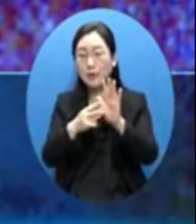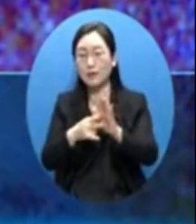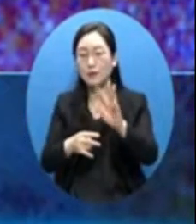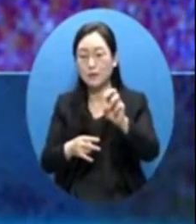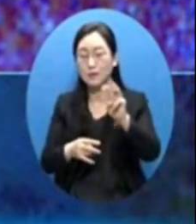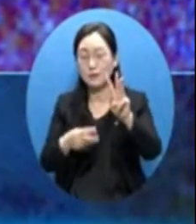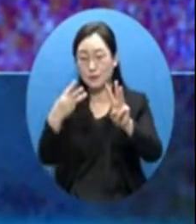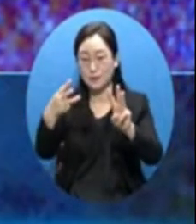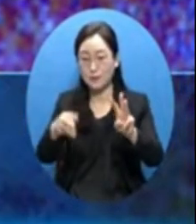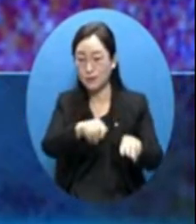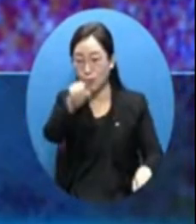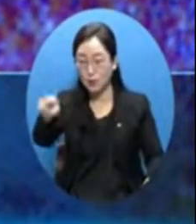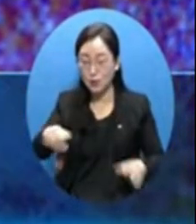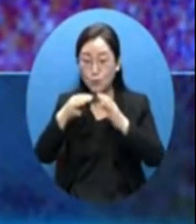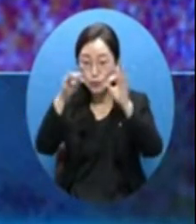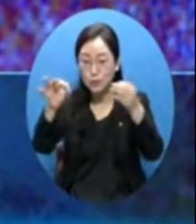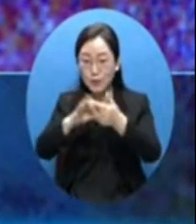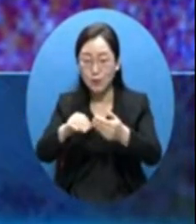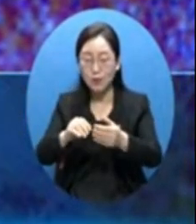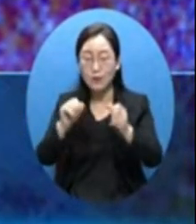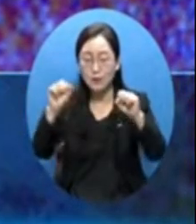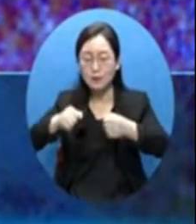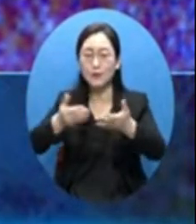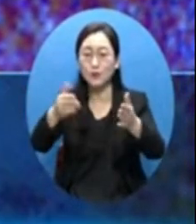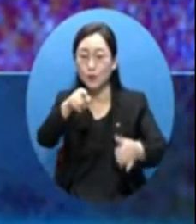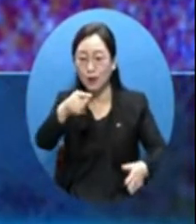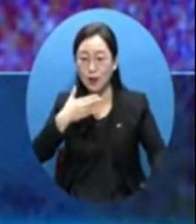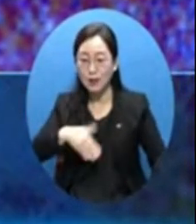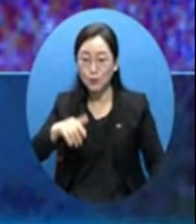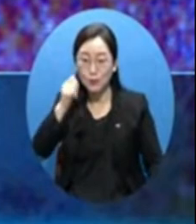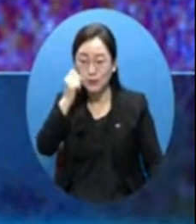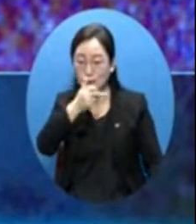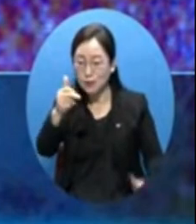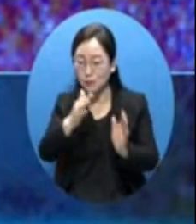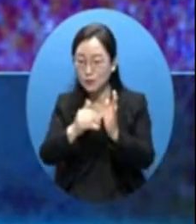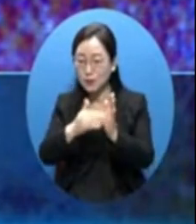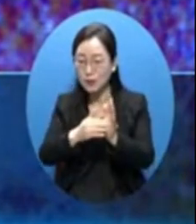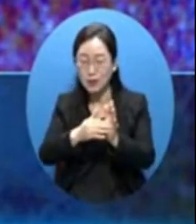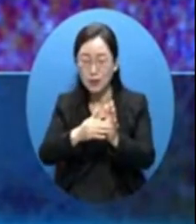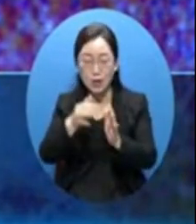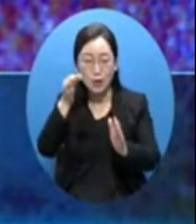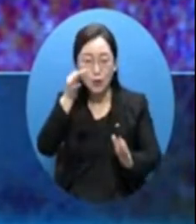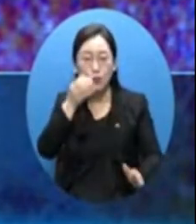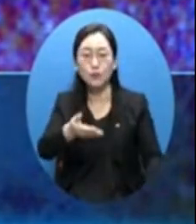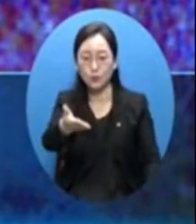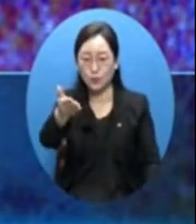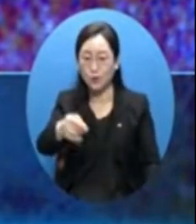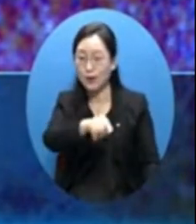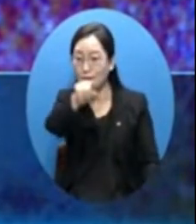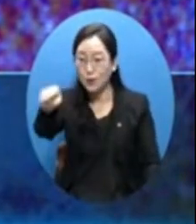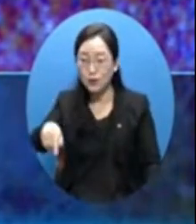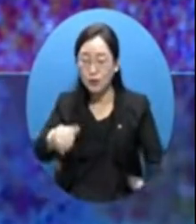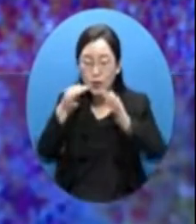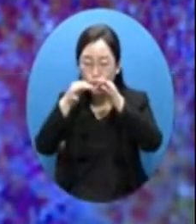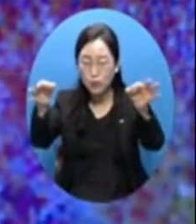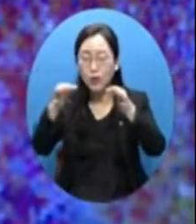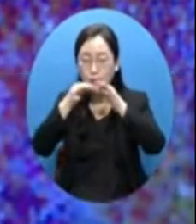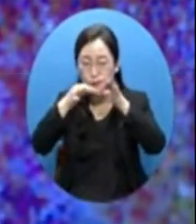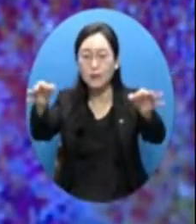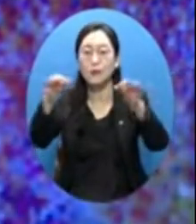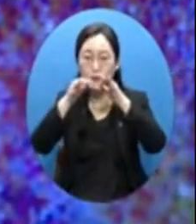내게 부르짖으라 내가 내게 응답하였고 내가 알지 못하는 크고 미련한 일을 내게 보이리라. 너는 내게 부르짖으라